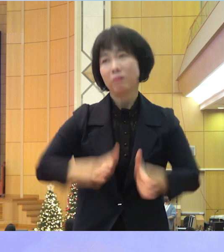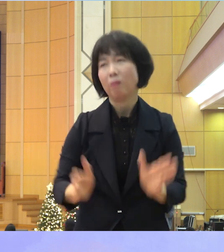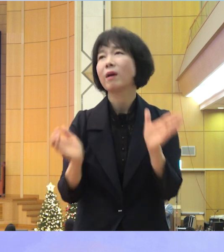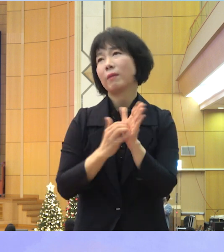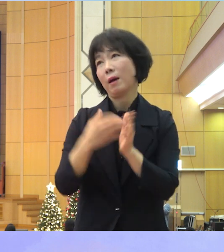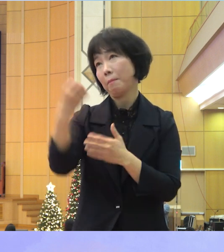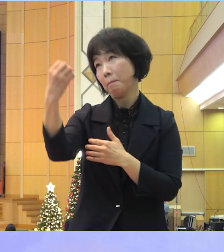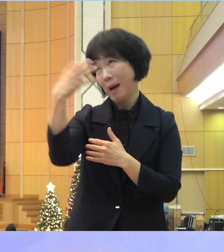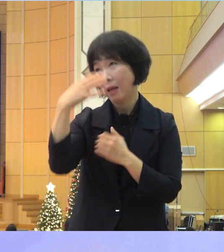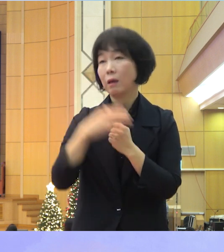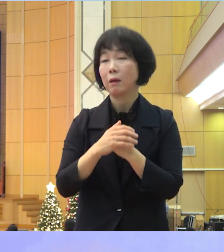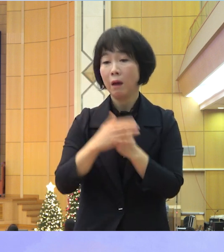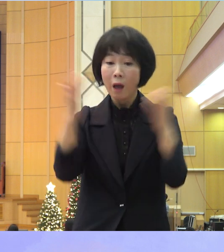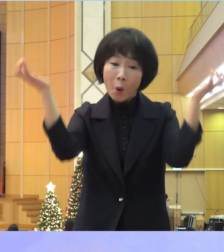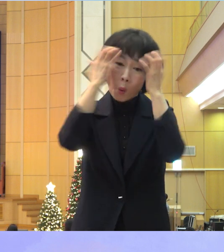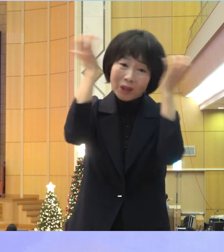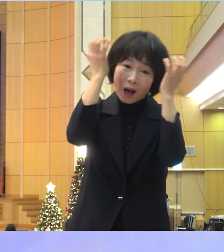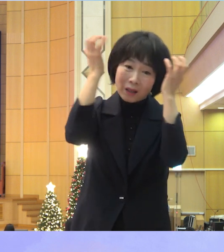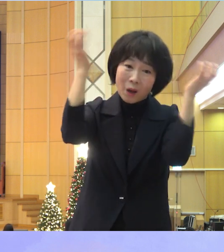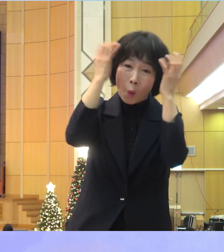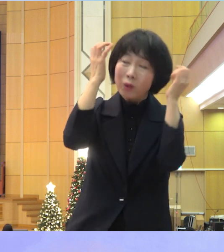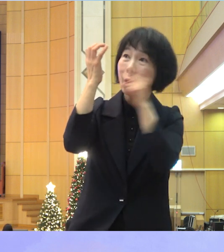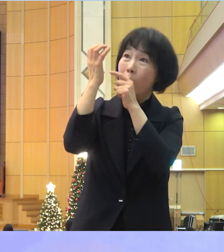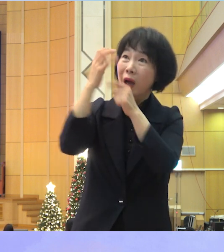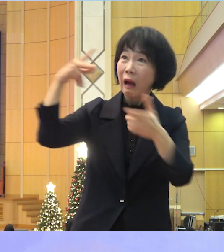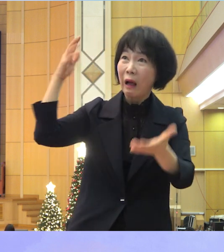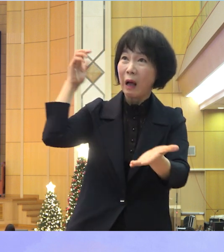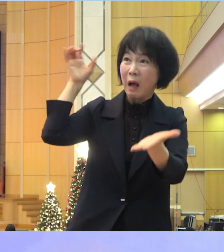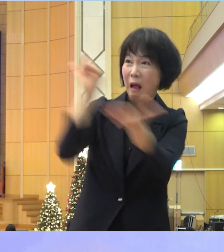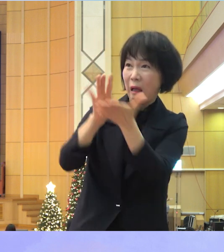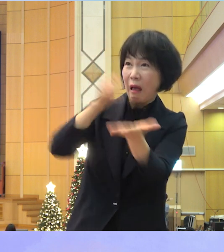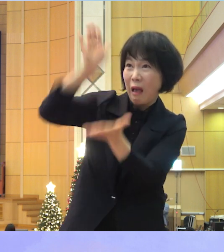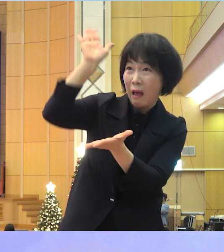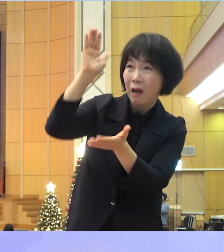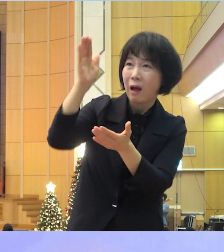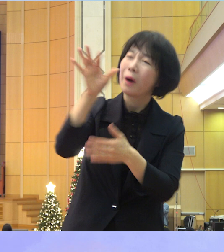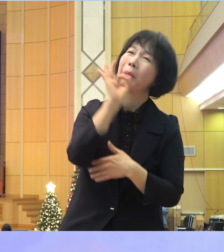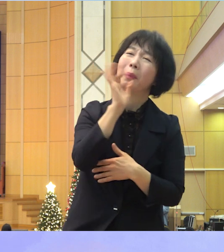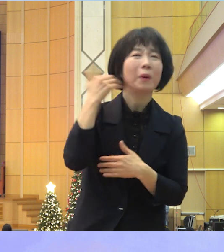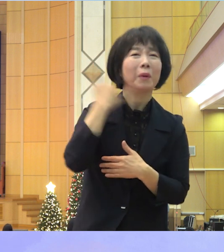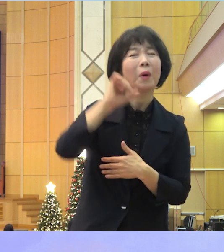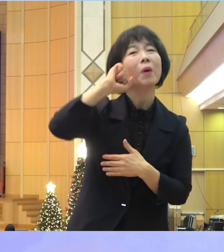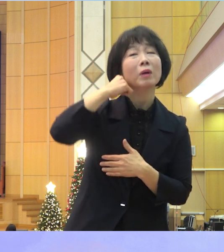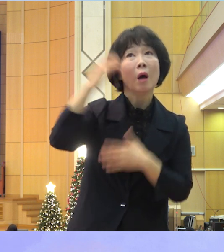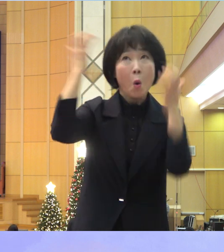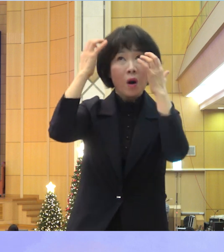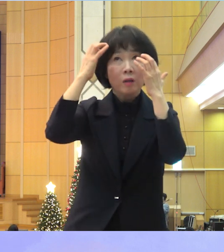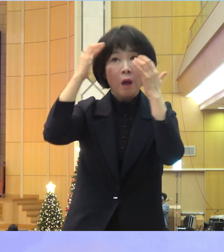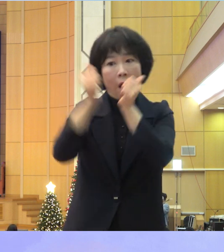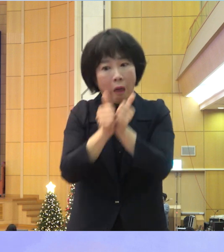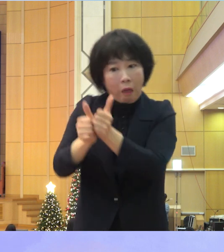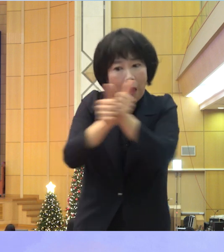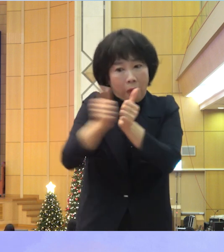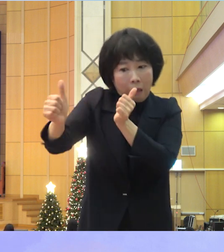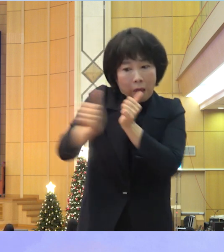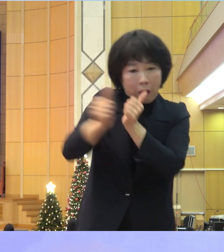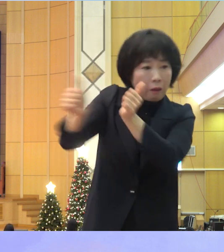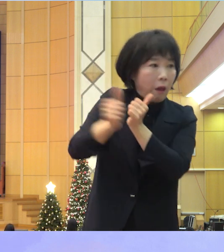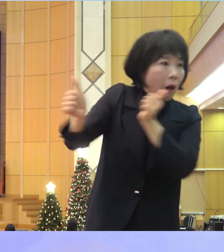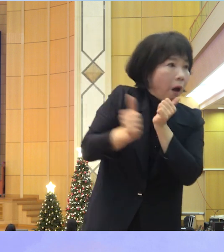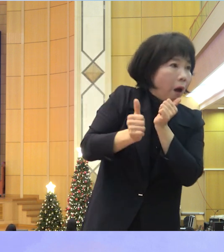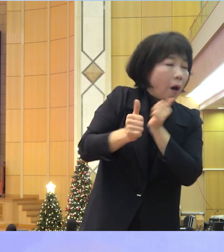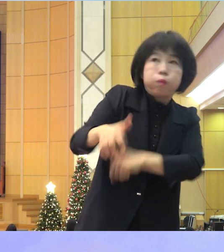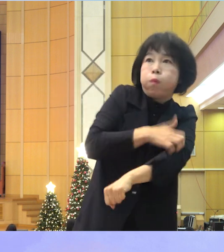태어났습니다. 그러므로 고난이라고 하는 것을 떼어낼래야 떼어낼 수가 없습니다. 그림자처럼 평생